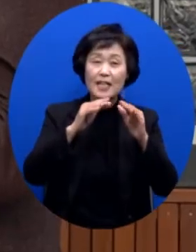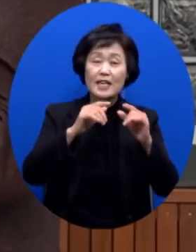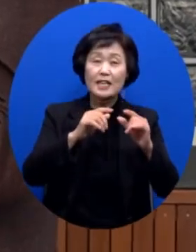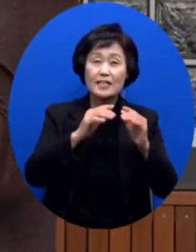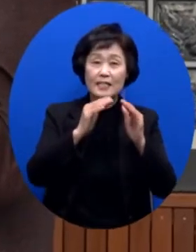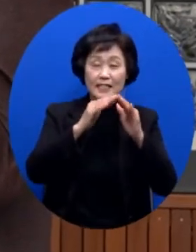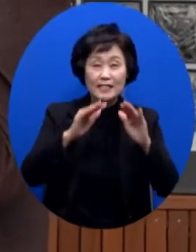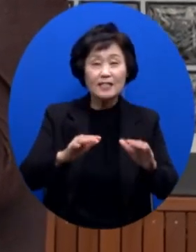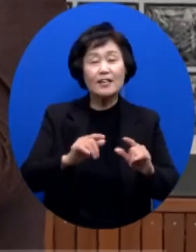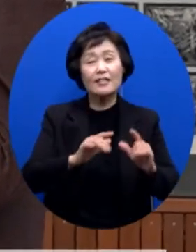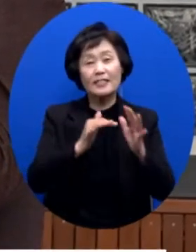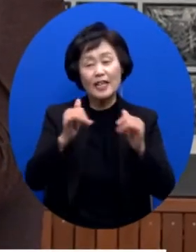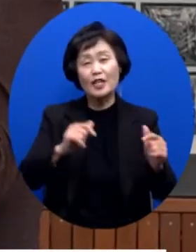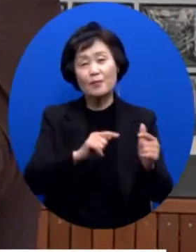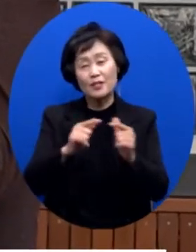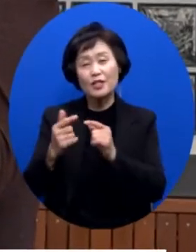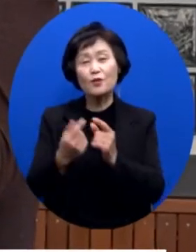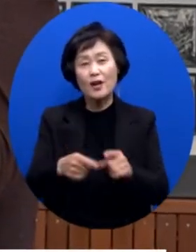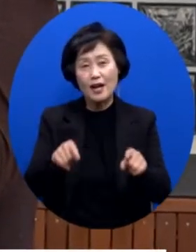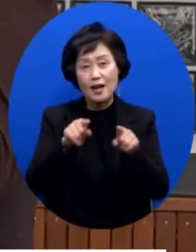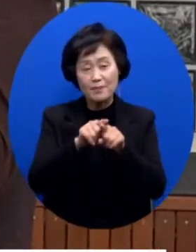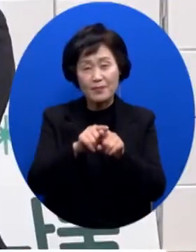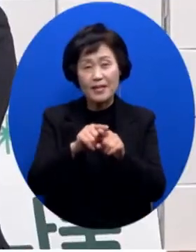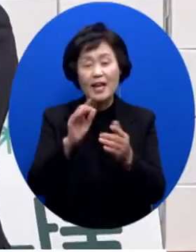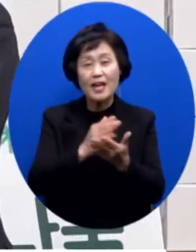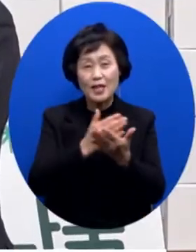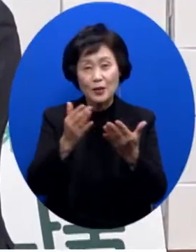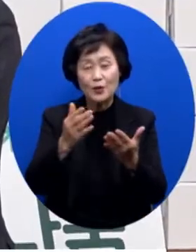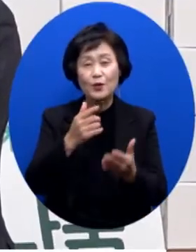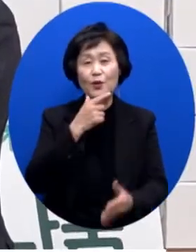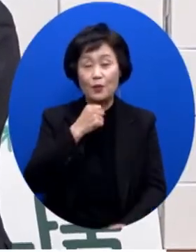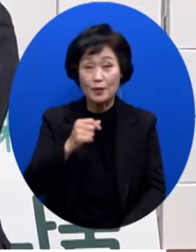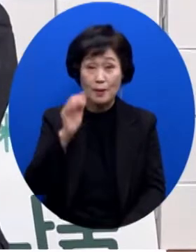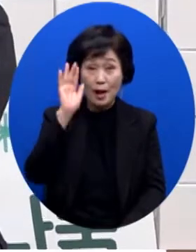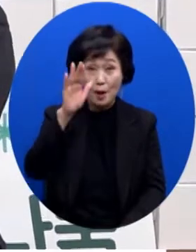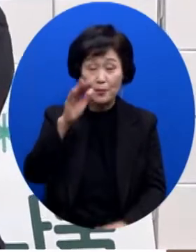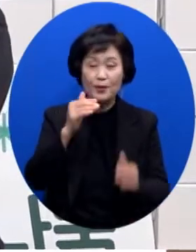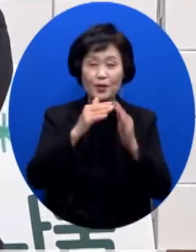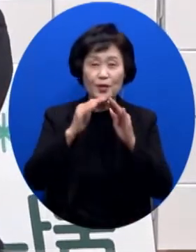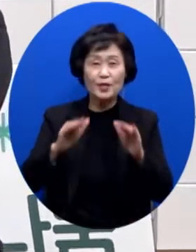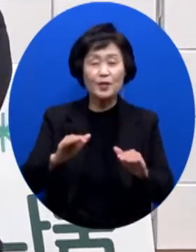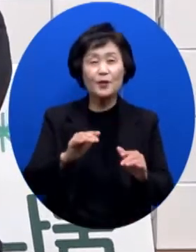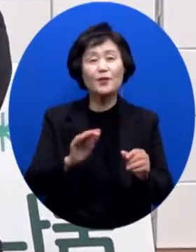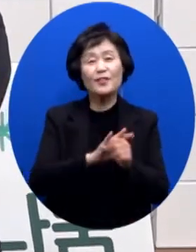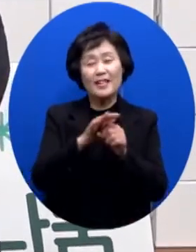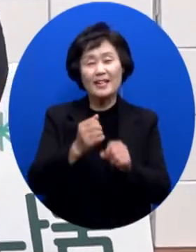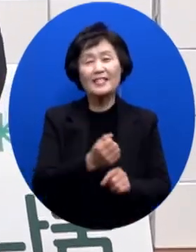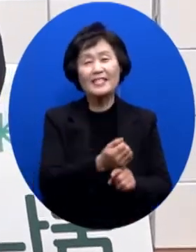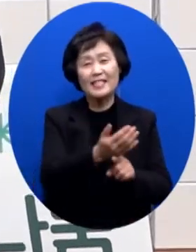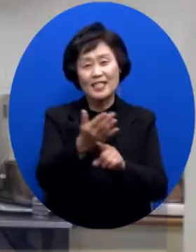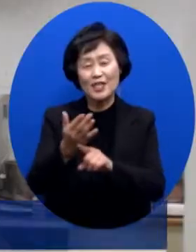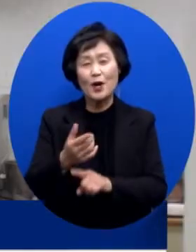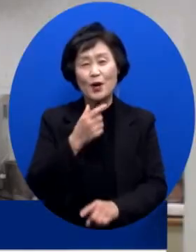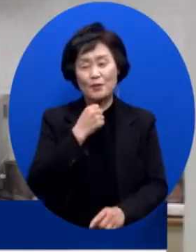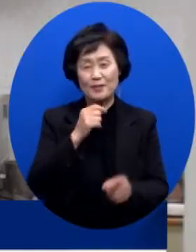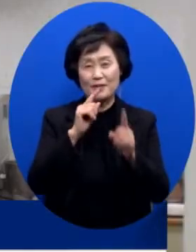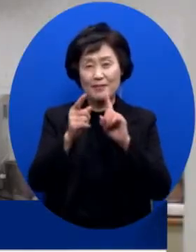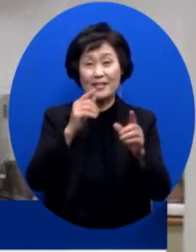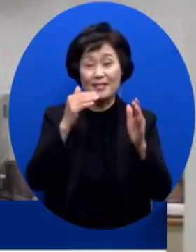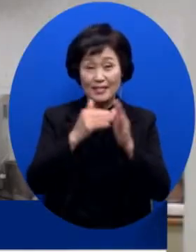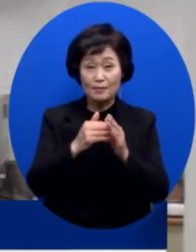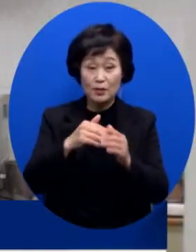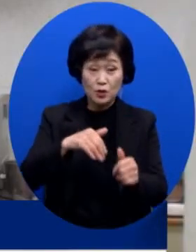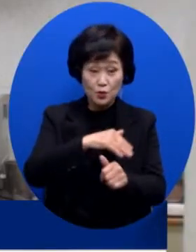행사를 준비했다며 앞으로도 학생들의 재능을 통해 이웃사랑을 전하겠다고 밝혔습니다. 주위에 어려운